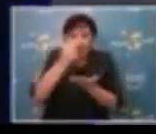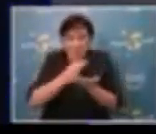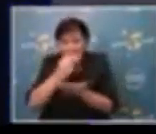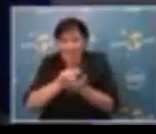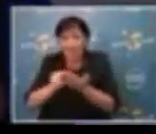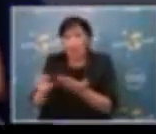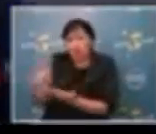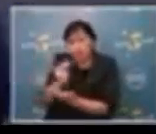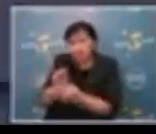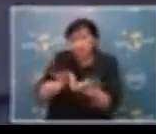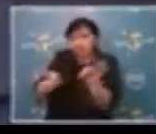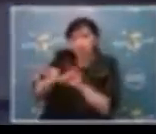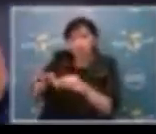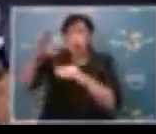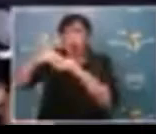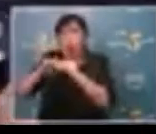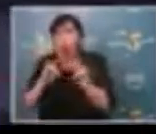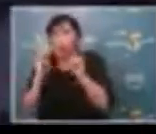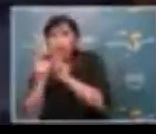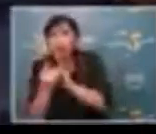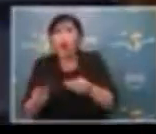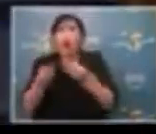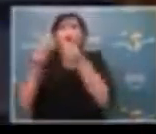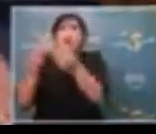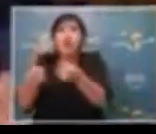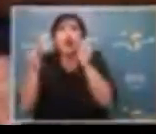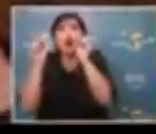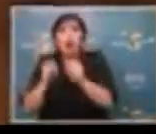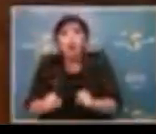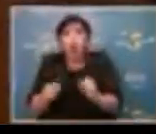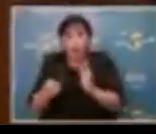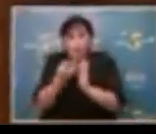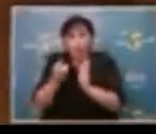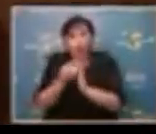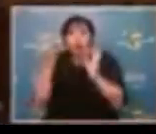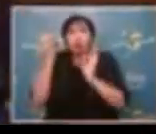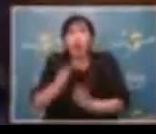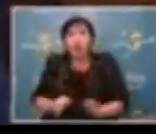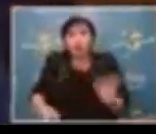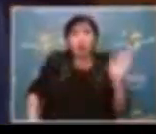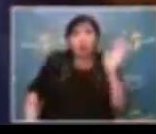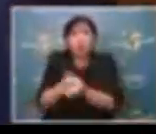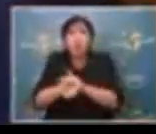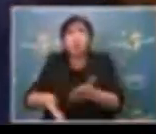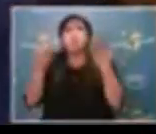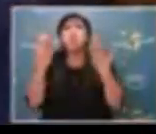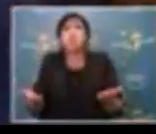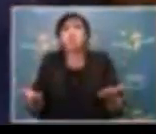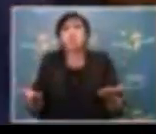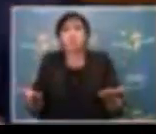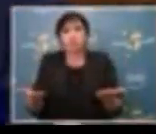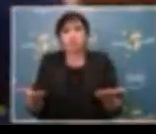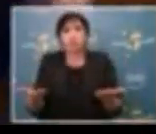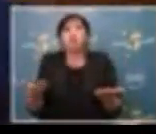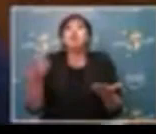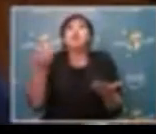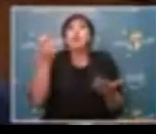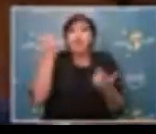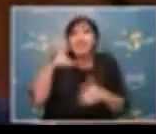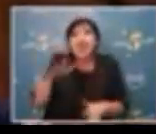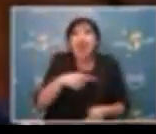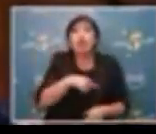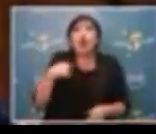prospettare, disegnare, costruire e consegnare un prodotto dal tuo iPhone, porca troia. E lo fanno i